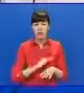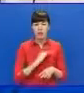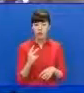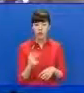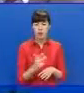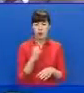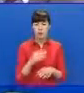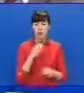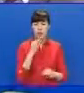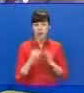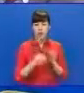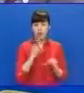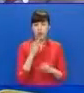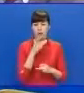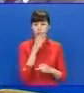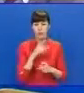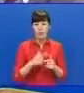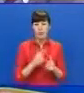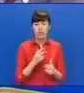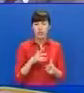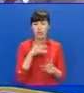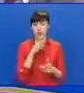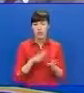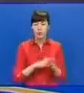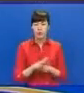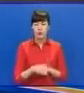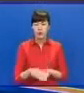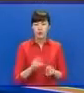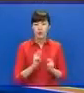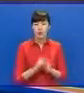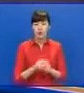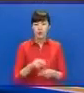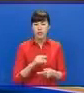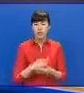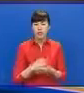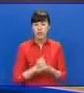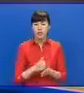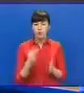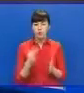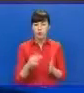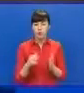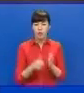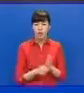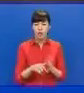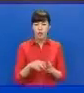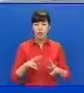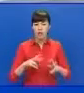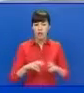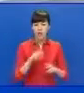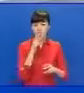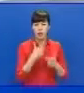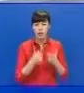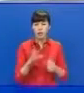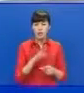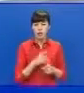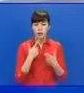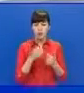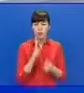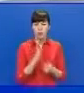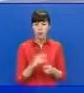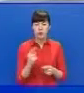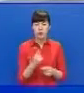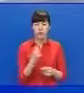үшінші әңгімелесу кезеңі. Аталған кезеңдерден өткендерге тәлімгерлер бекітіліп, 3 айдан 6 айға дейін сынақ мерзімі жарияланады. Ескере кететін жайт,